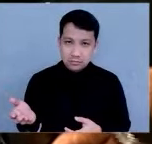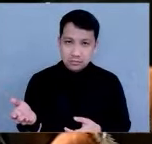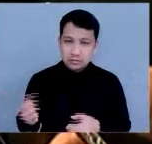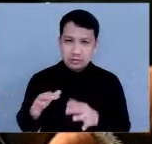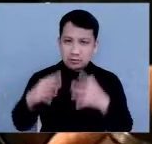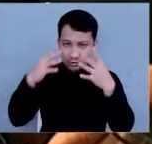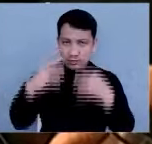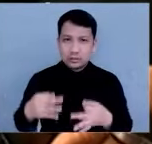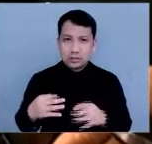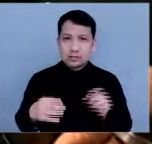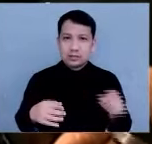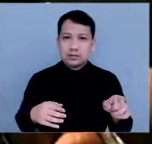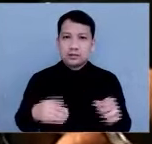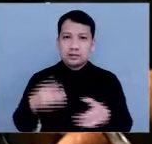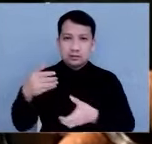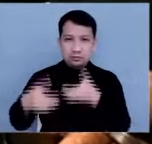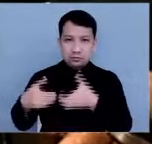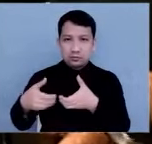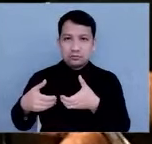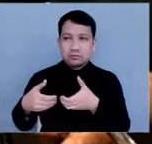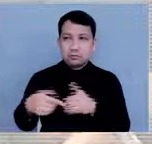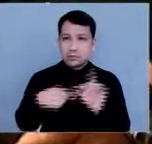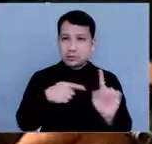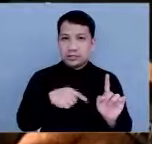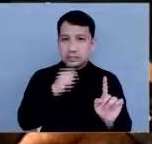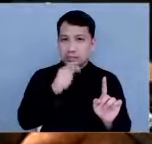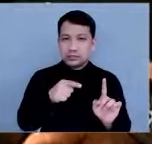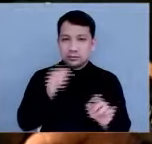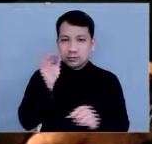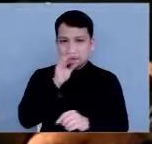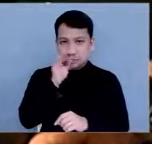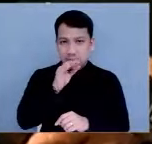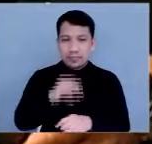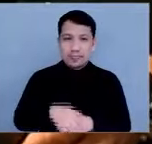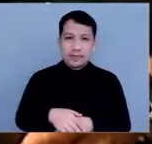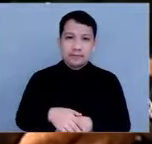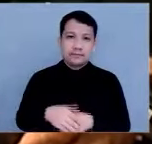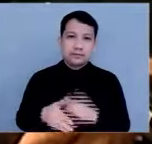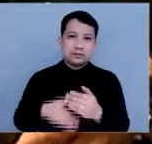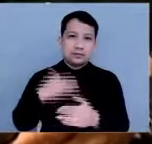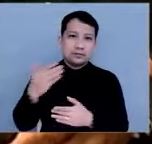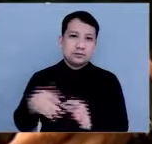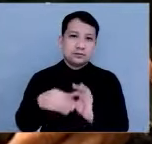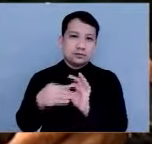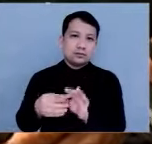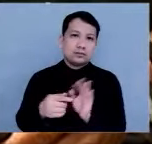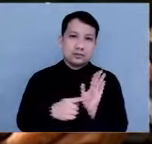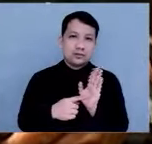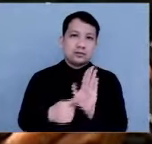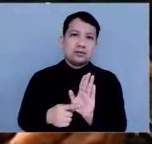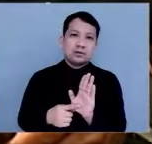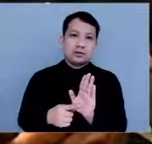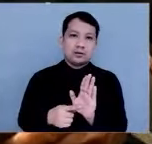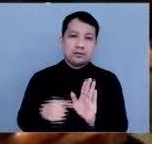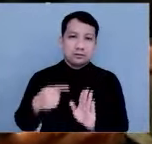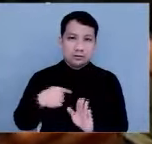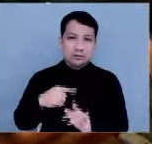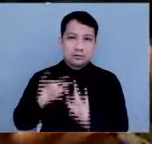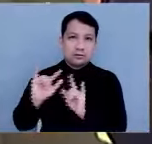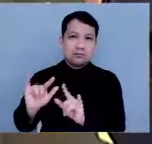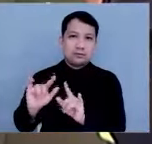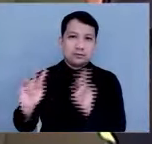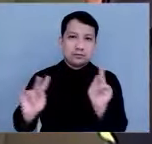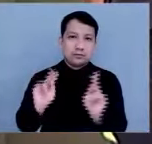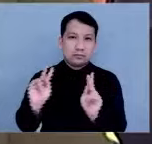decisions ng courts as of now na hindi siya Filipino. Kailangan niya tumakbo eh. Para ipakita niya talaga yung pagmamahal niya sa taong